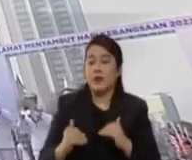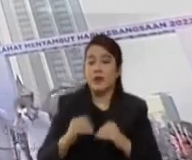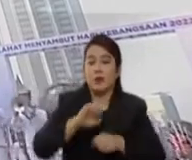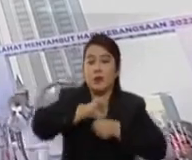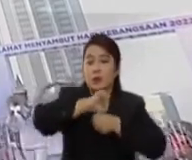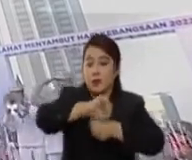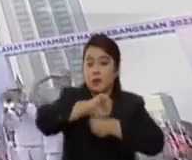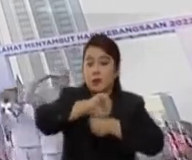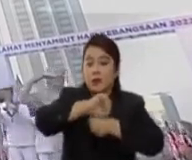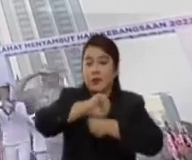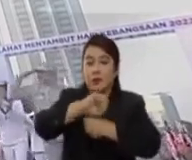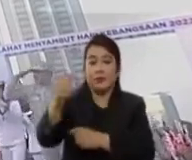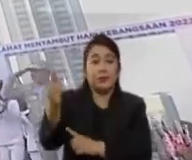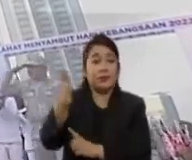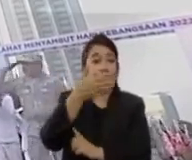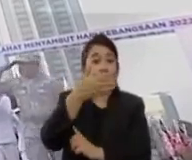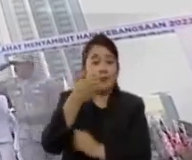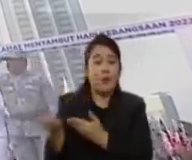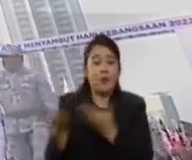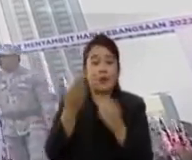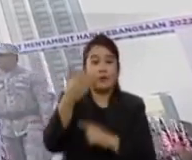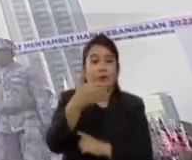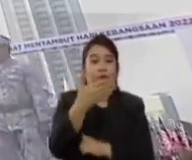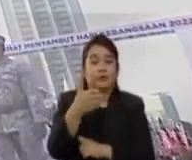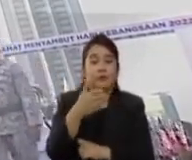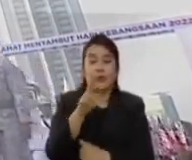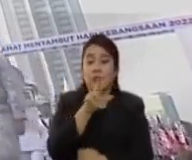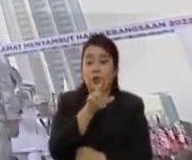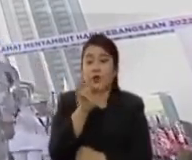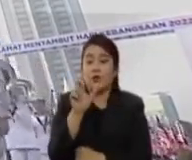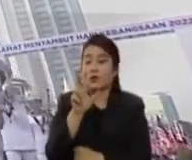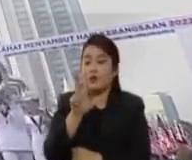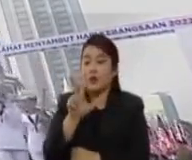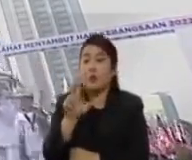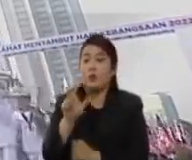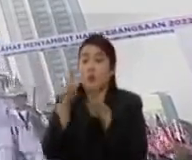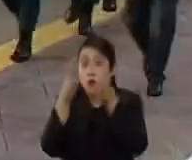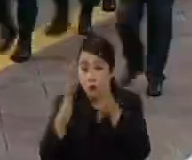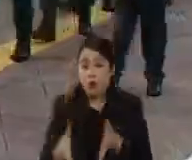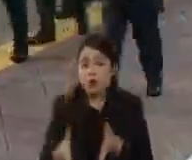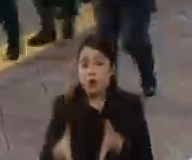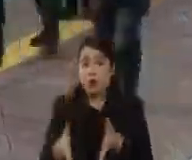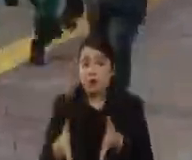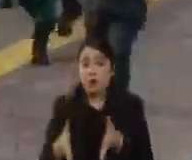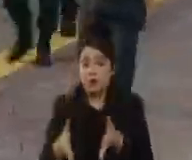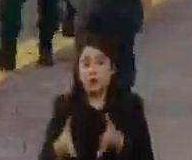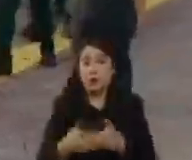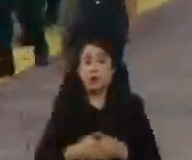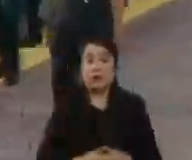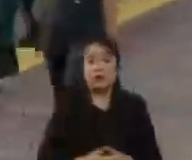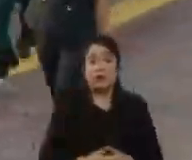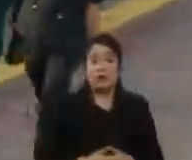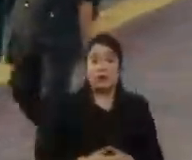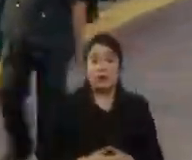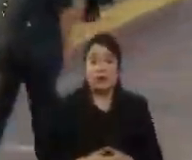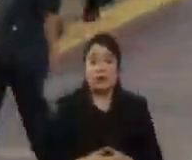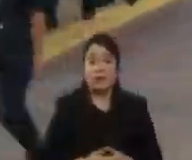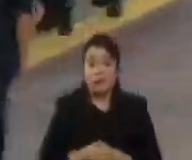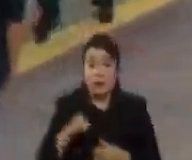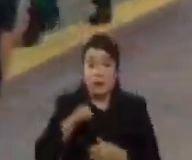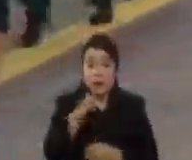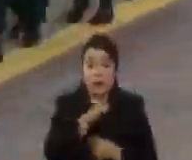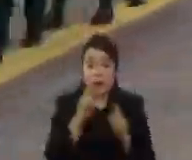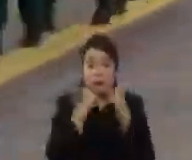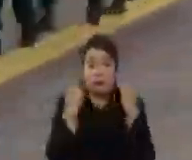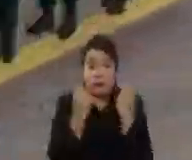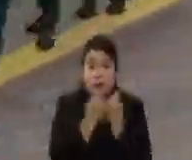Kontingen pembawa jalur gemilang dengan kekuatan 330 orang anggota terdiri daripada ahli-ahli